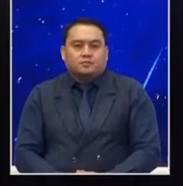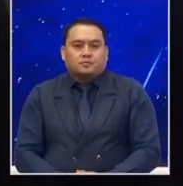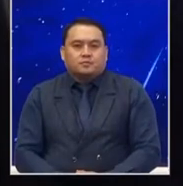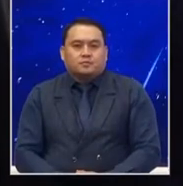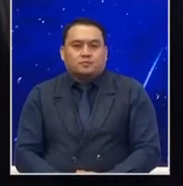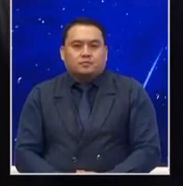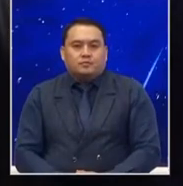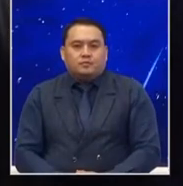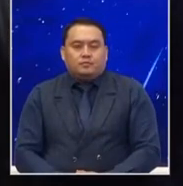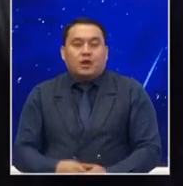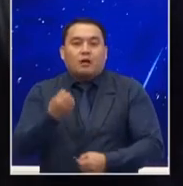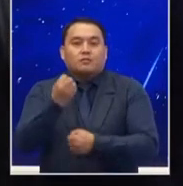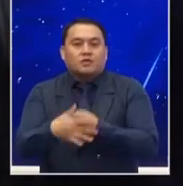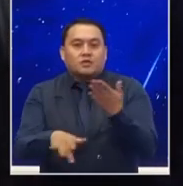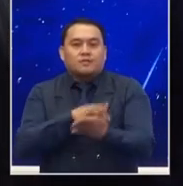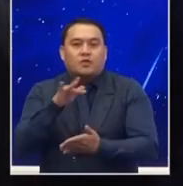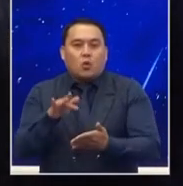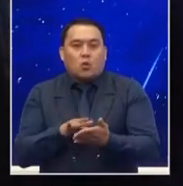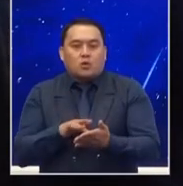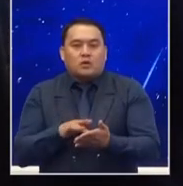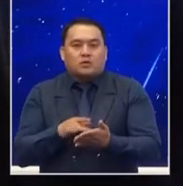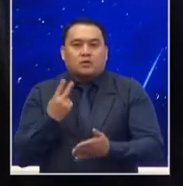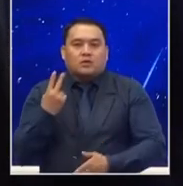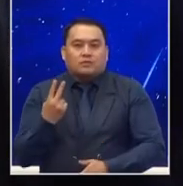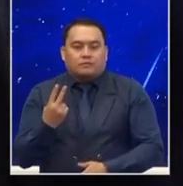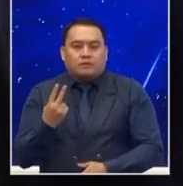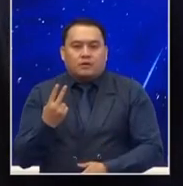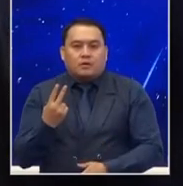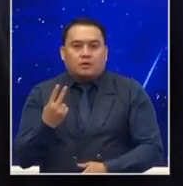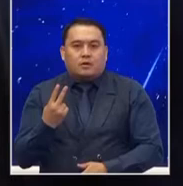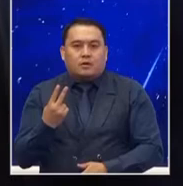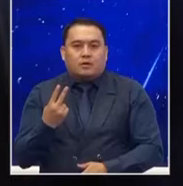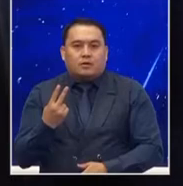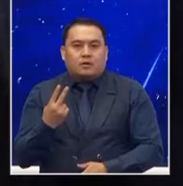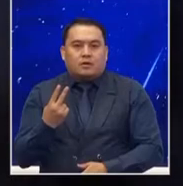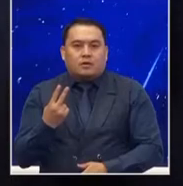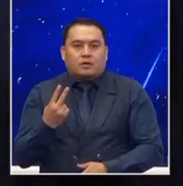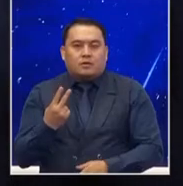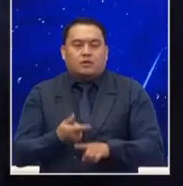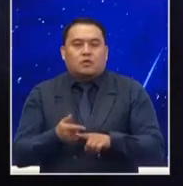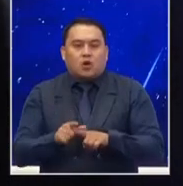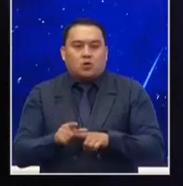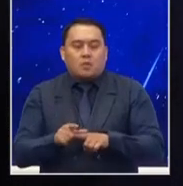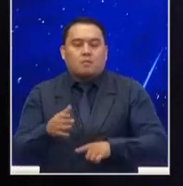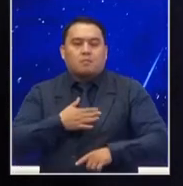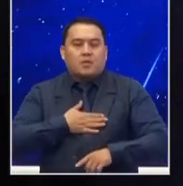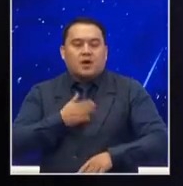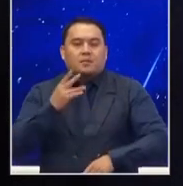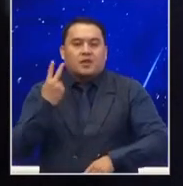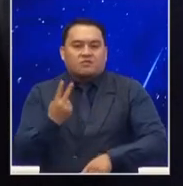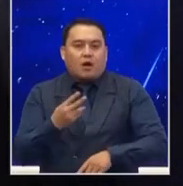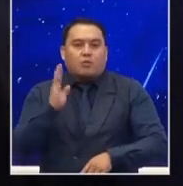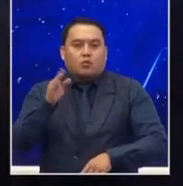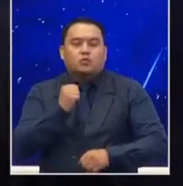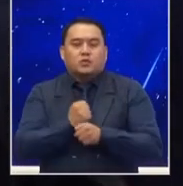Базар. Это же в центре города. Да. Вот эти два считайте, поняли, да? Тот дальше. Мы по два будем делать,